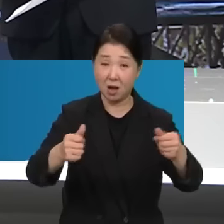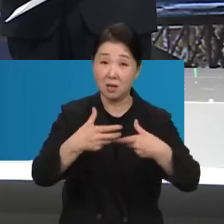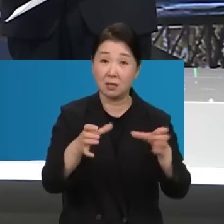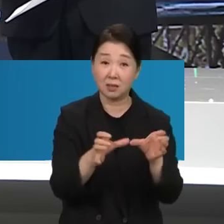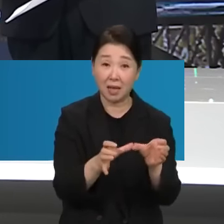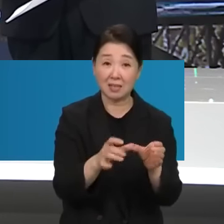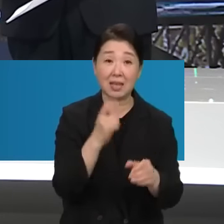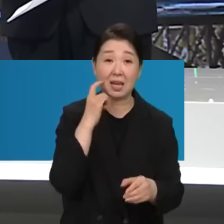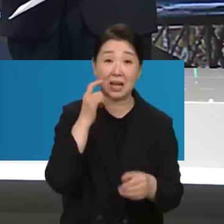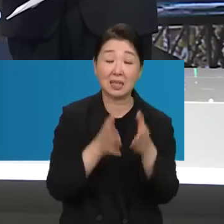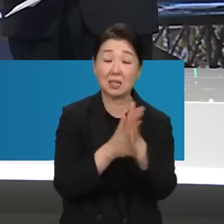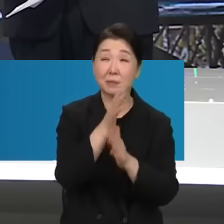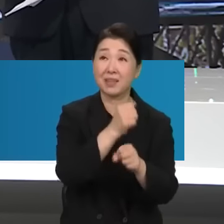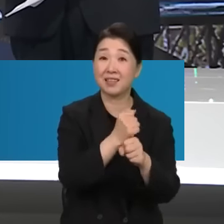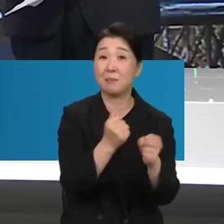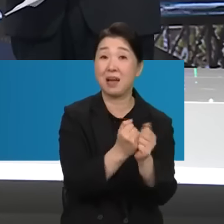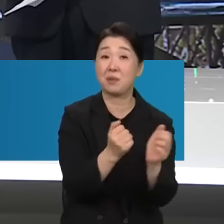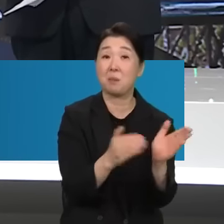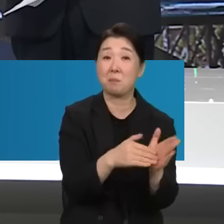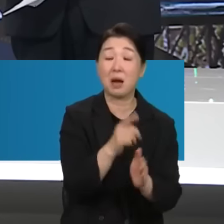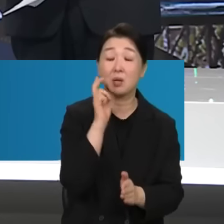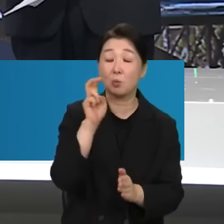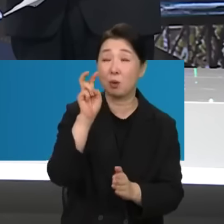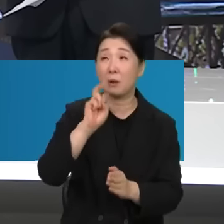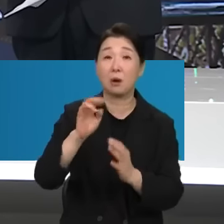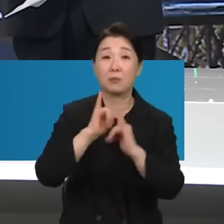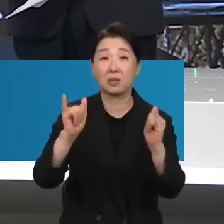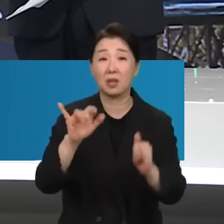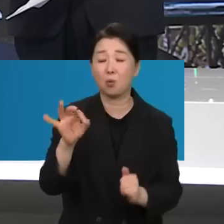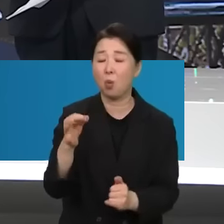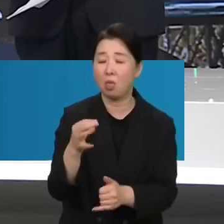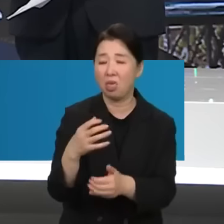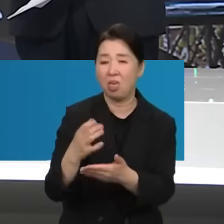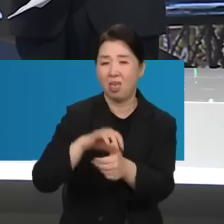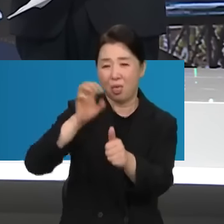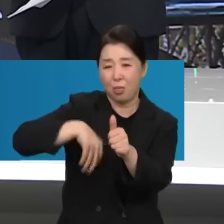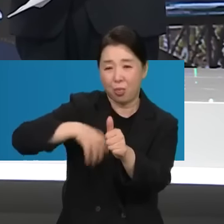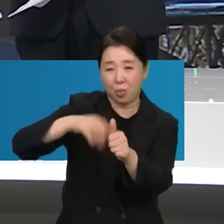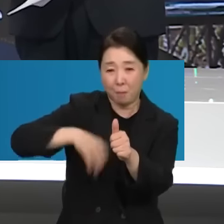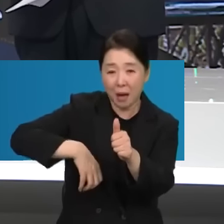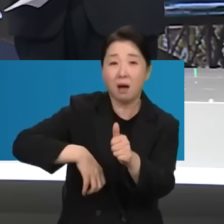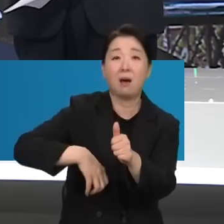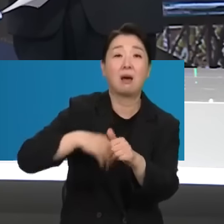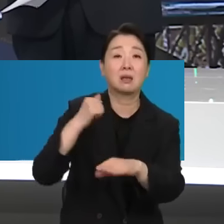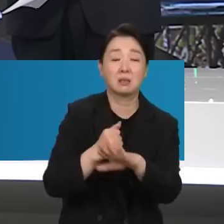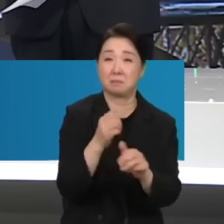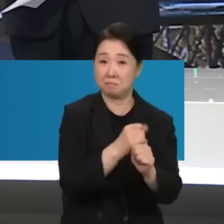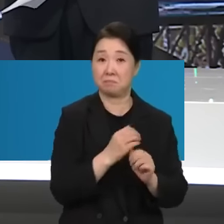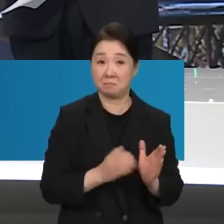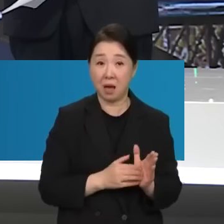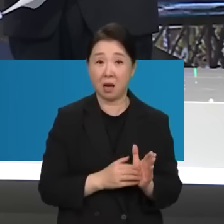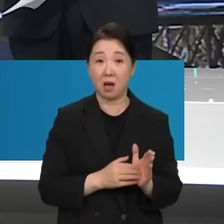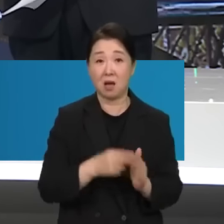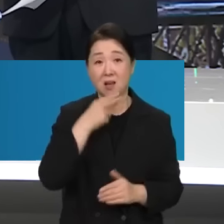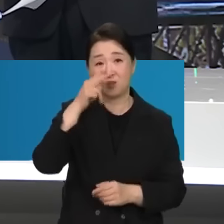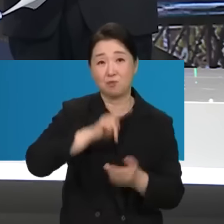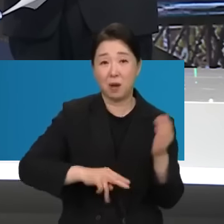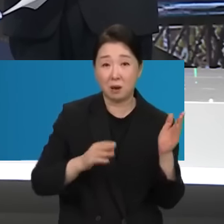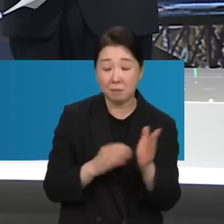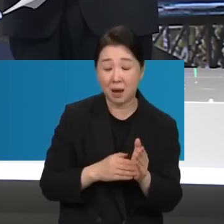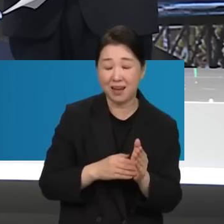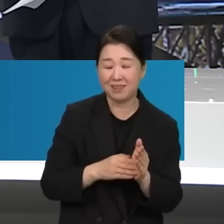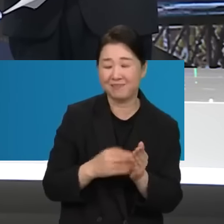가짜 시민단체를 만든 뒤 노래방 업주들에게서 수억 원을 뜯어낸 일당이 붙잡혔습니다. 이들은 술을 팔거나